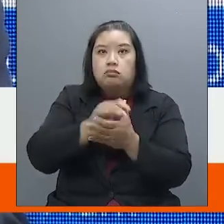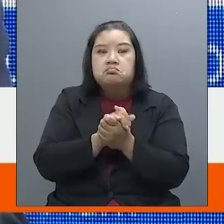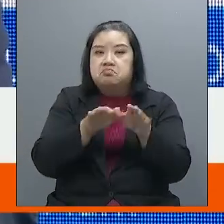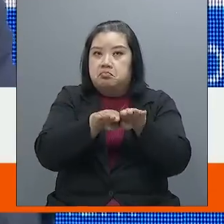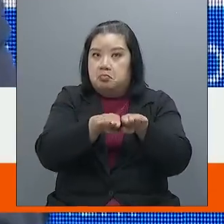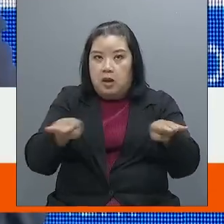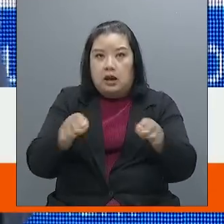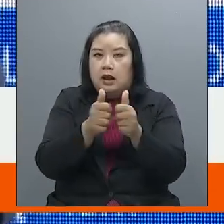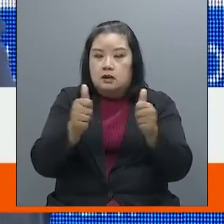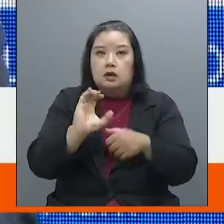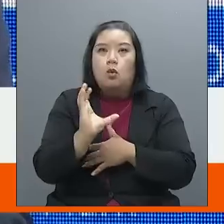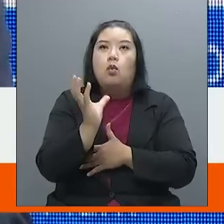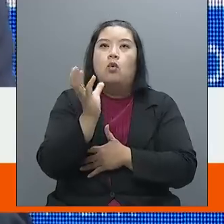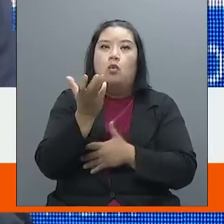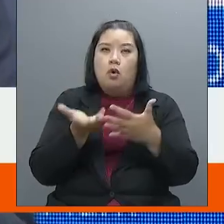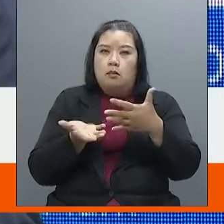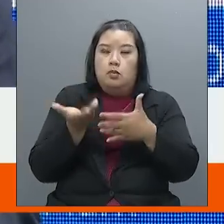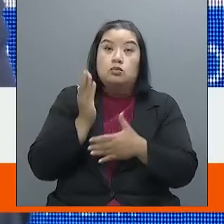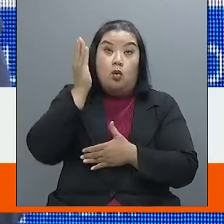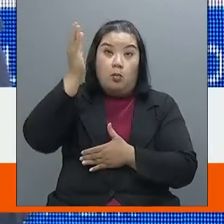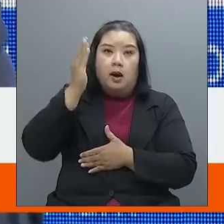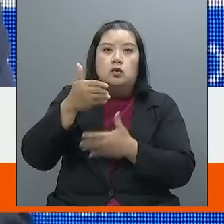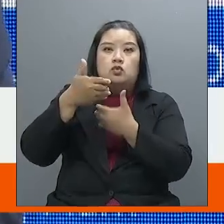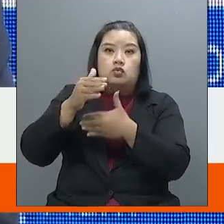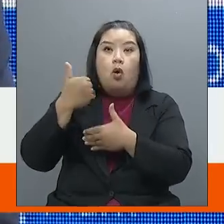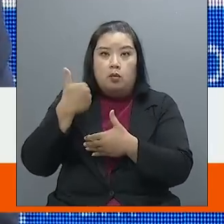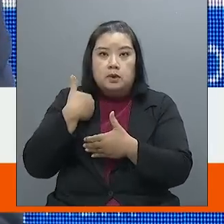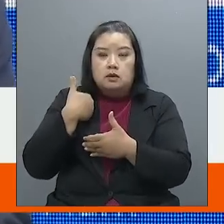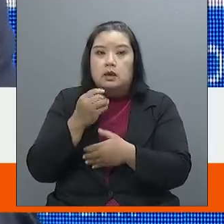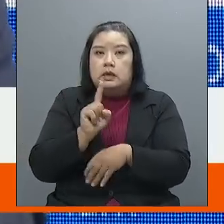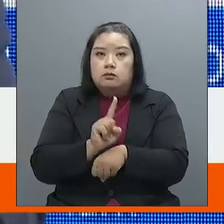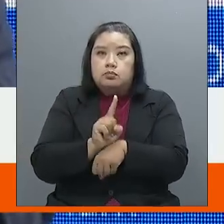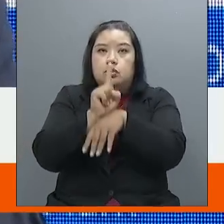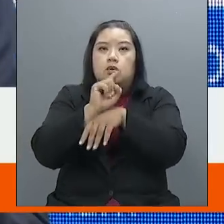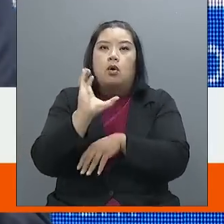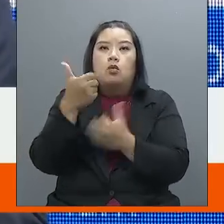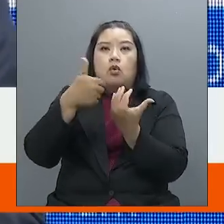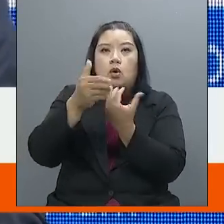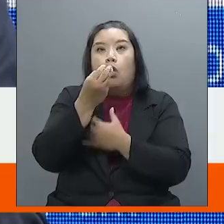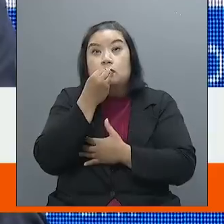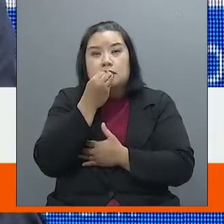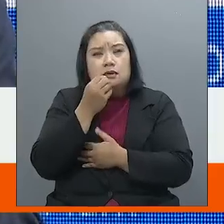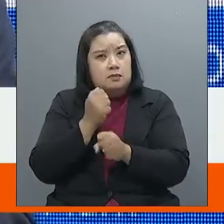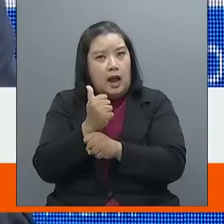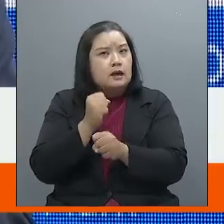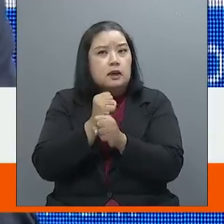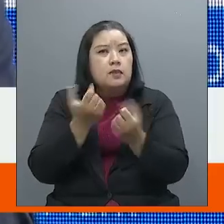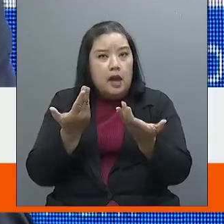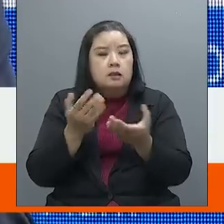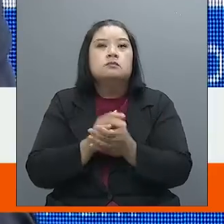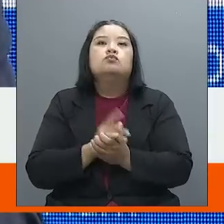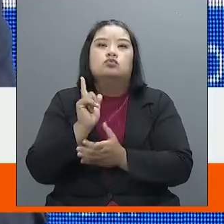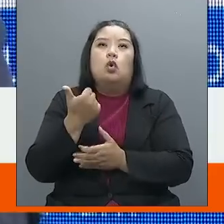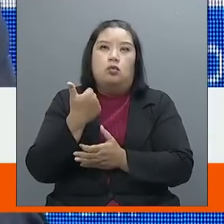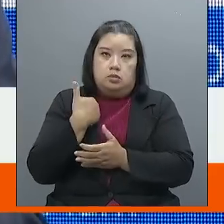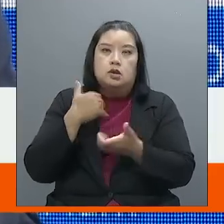world class แล้วก็จะไปสู่อวกาศนะครับถามว่าทำอย่างไรครับคือแน่นอนครับการดำเนินการเนี่ยต้องร่